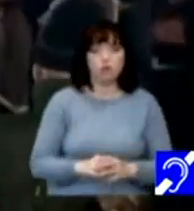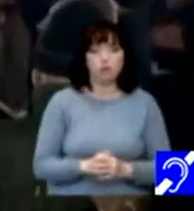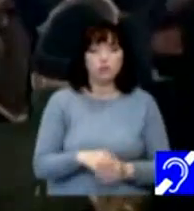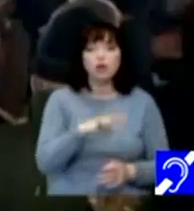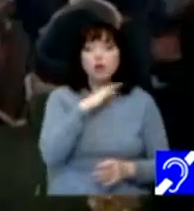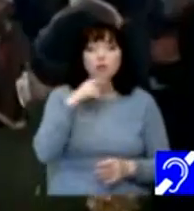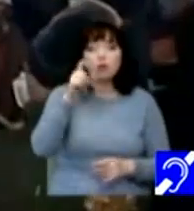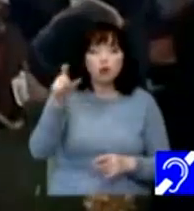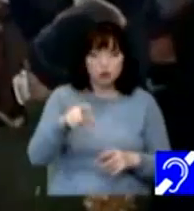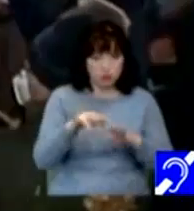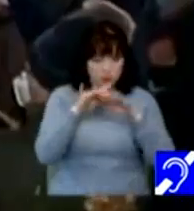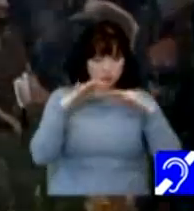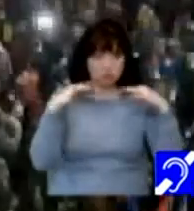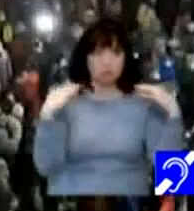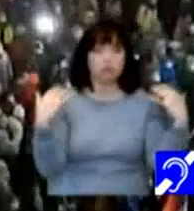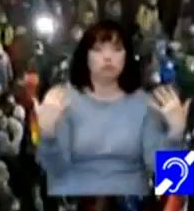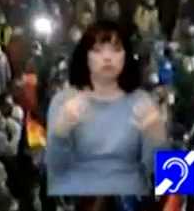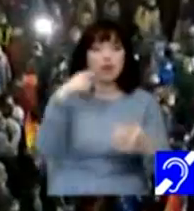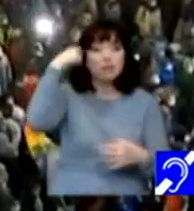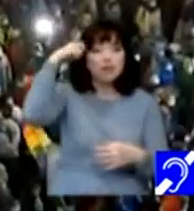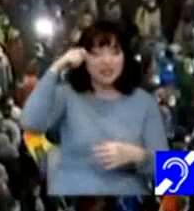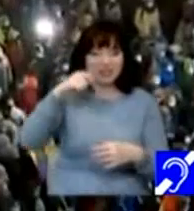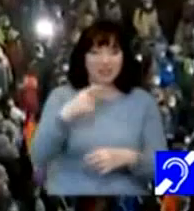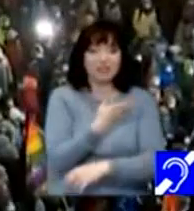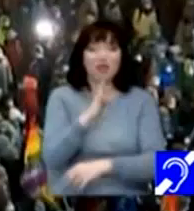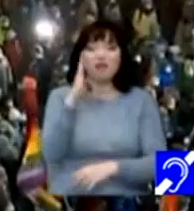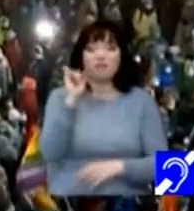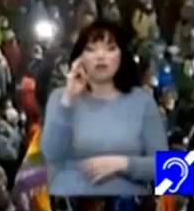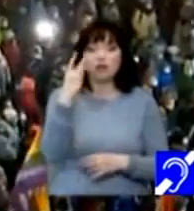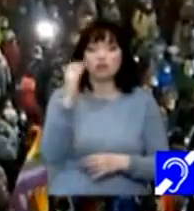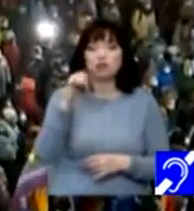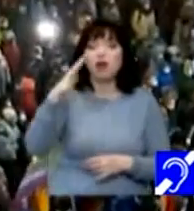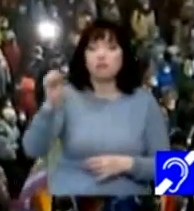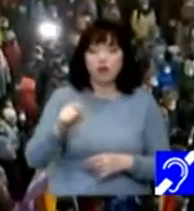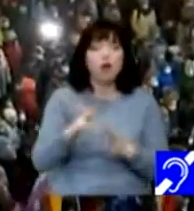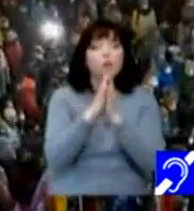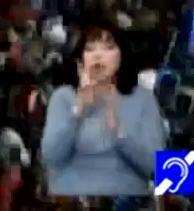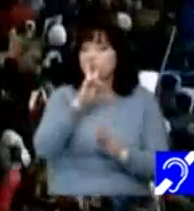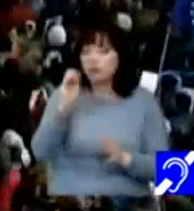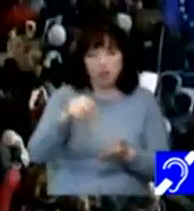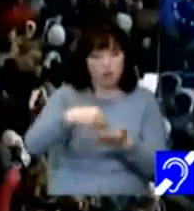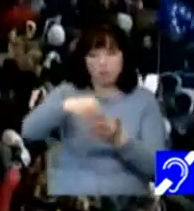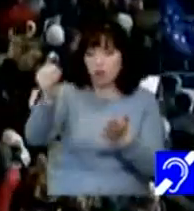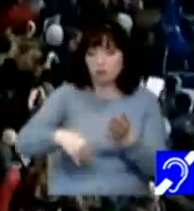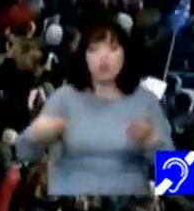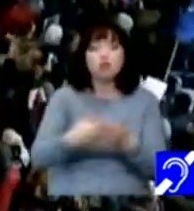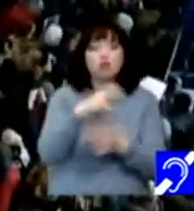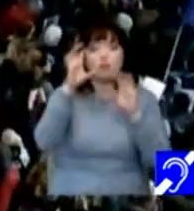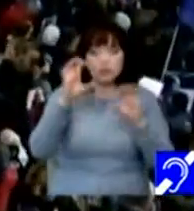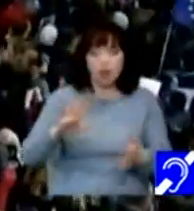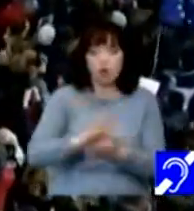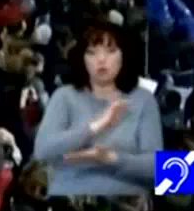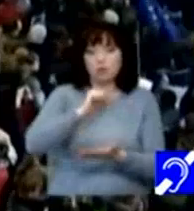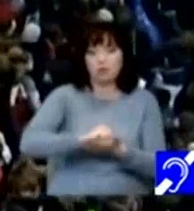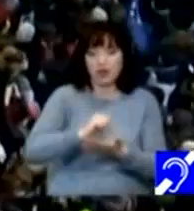Mii de oameni au ocupat piața din fața Palatului Prezidențial din Varșovia pentru a cere președintelui să nu semneze noua lege a presei. Aceasta a fost